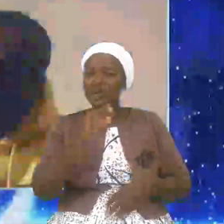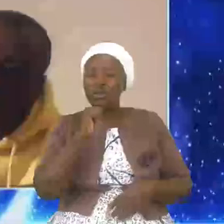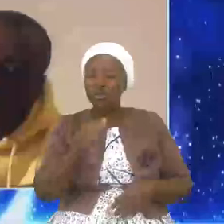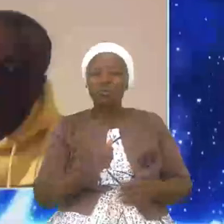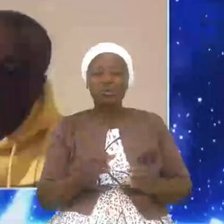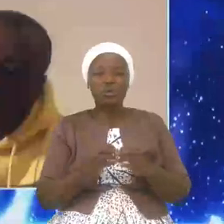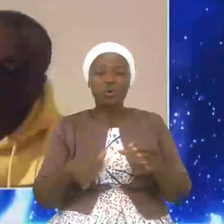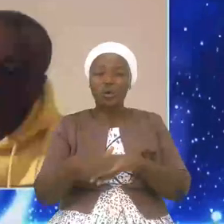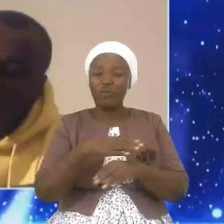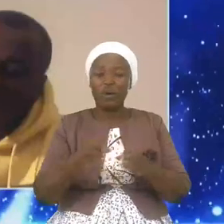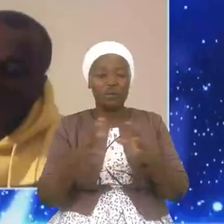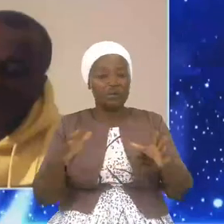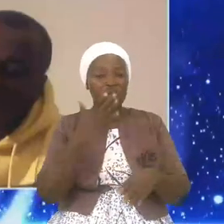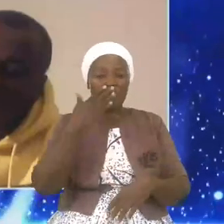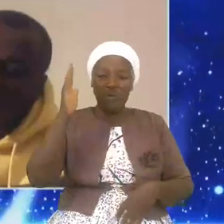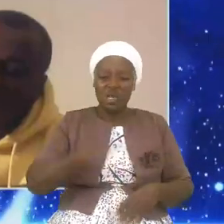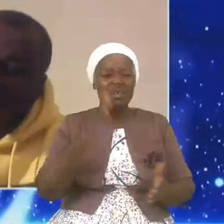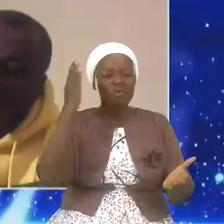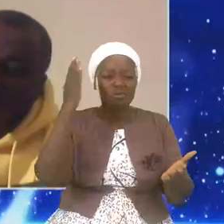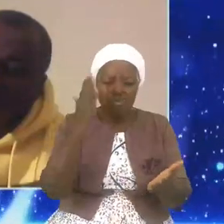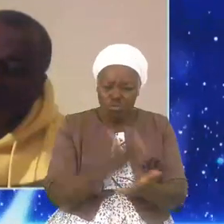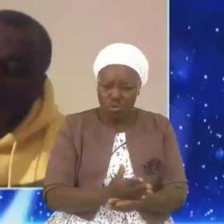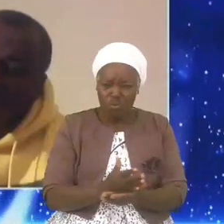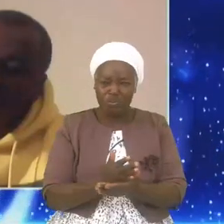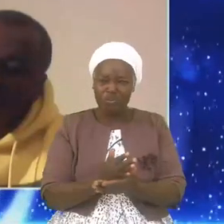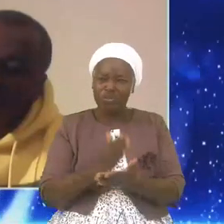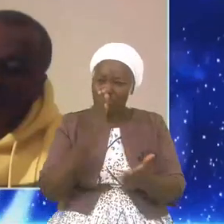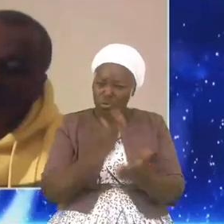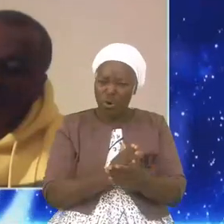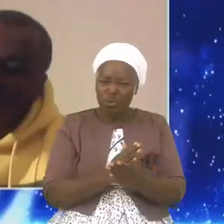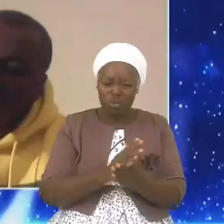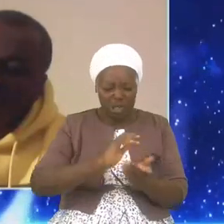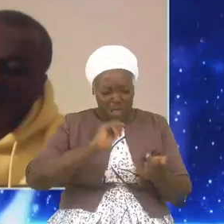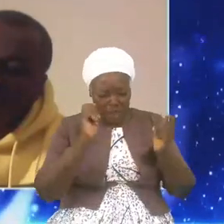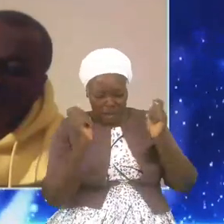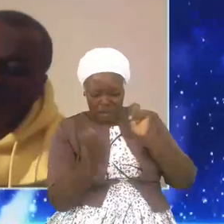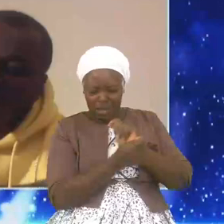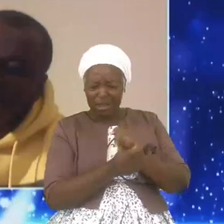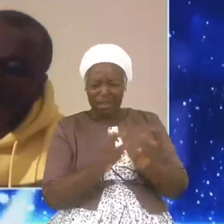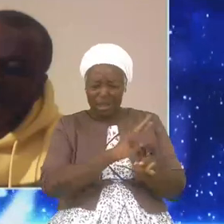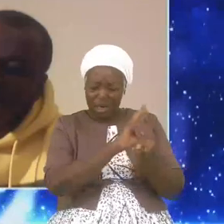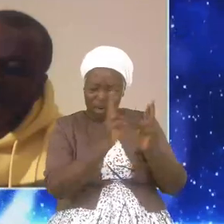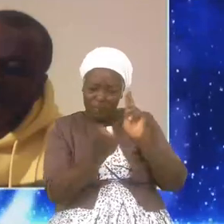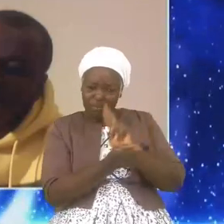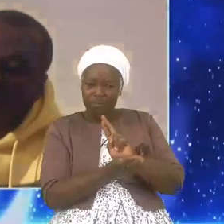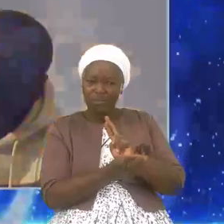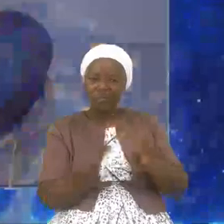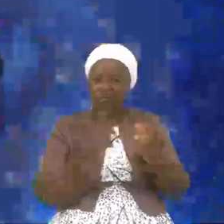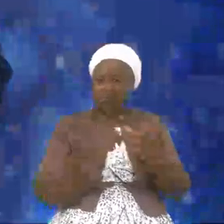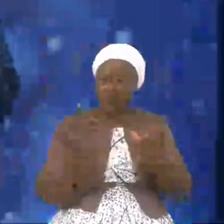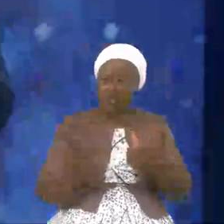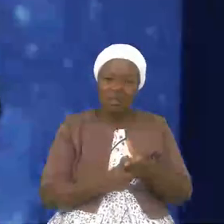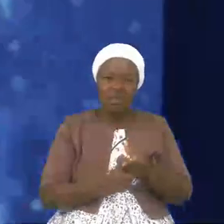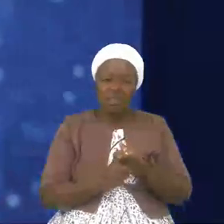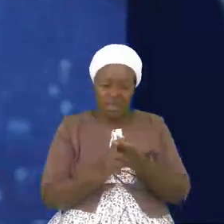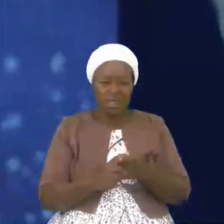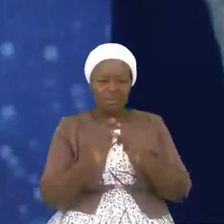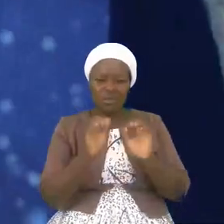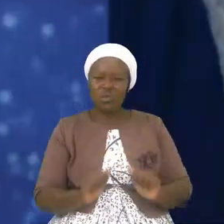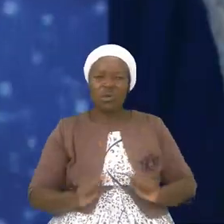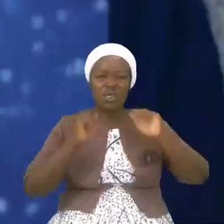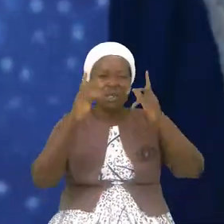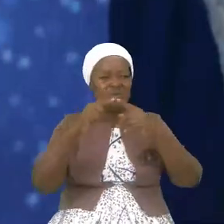à l'excès. Arrête. Fais demi-tour. Repens-toi. Et lève les mains. Et